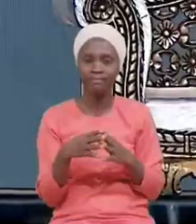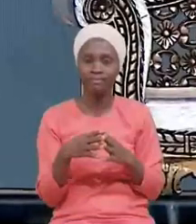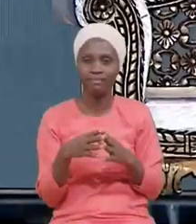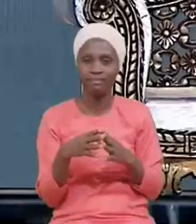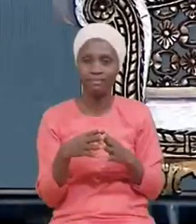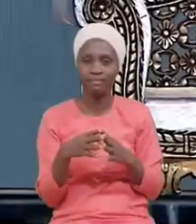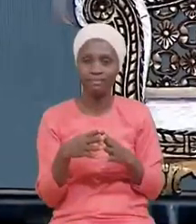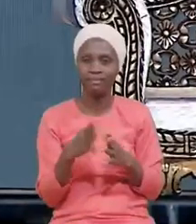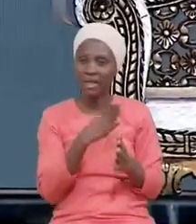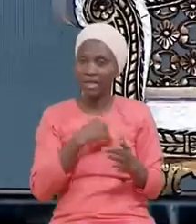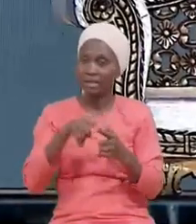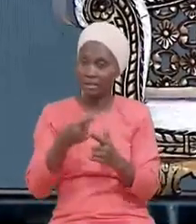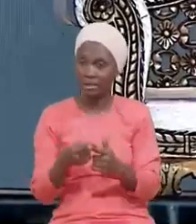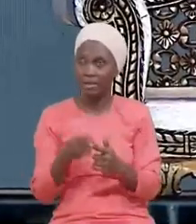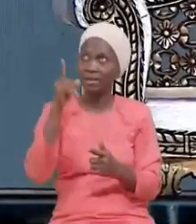Et puis, il dit,